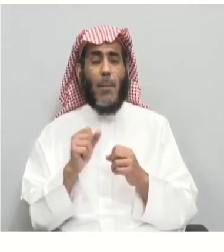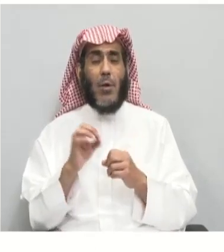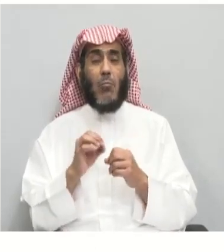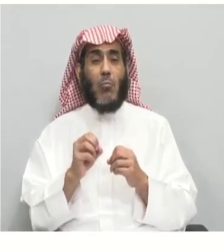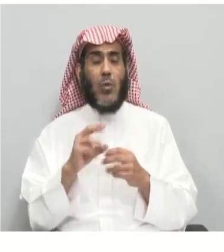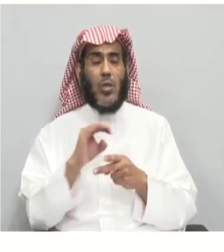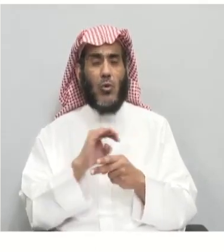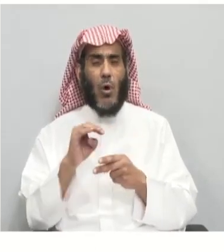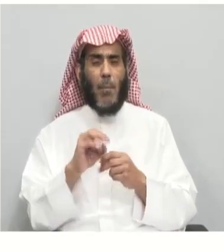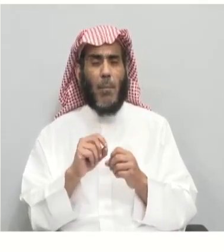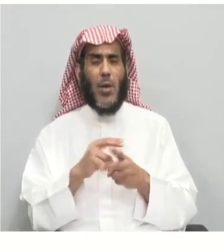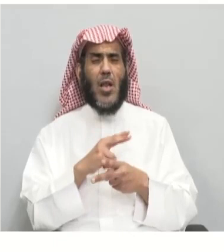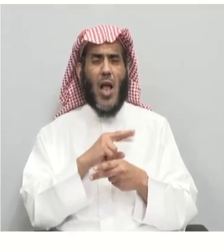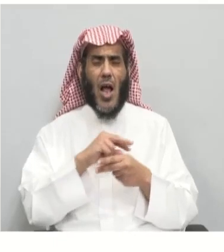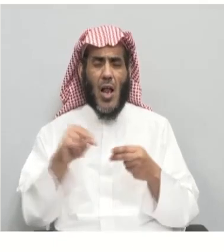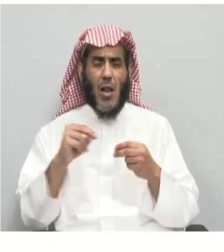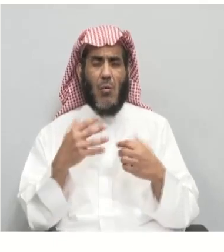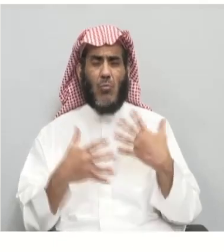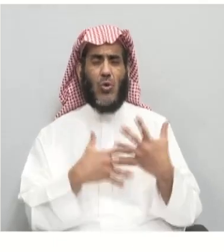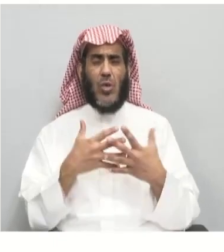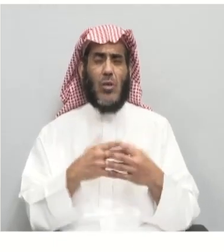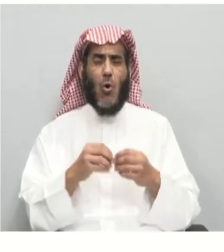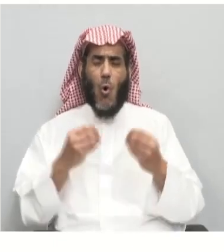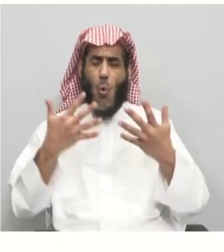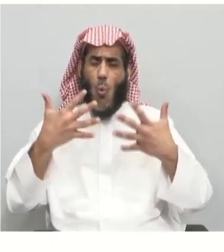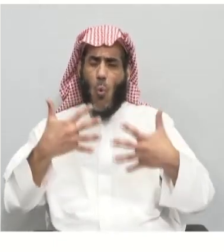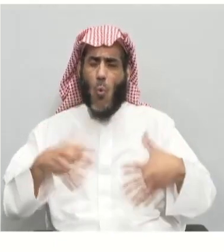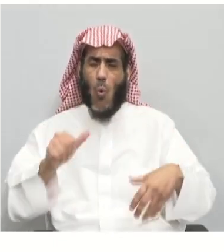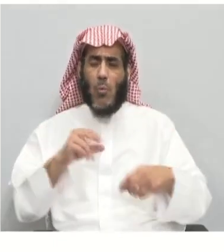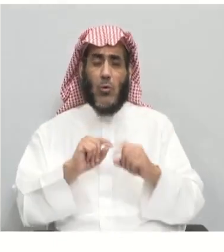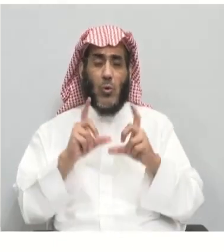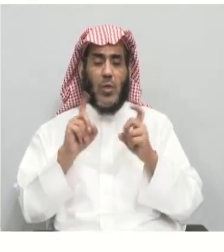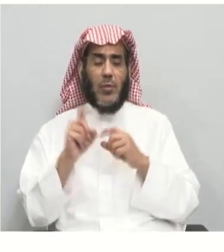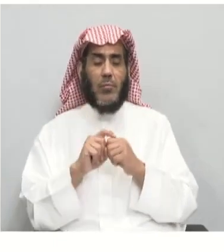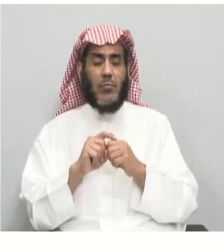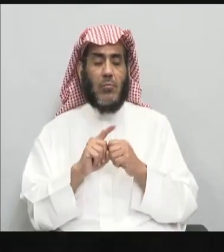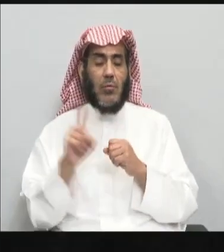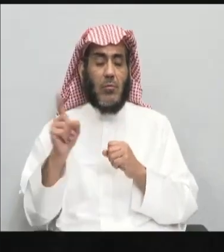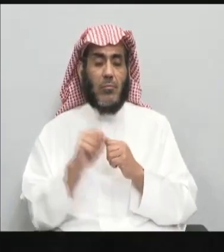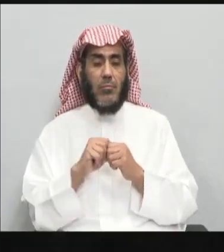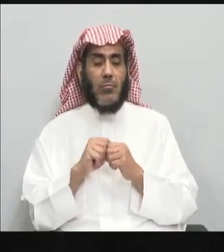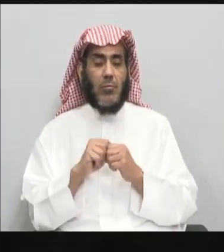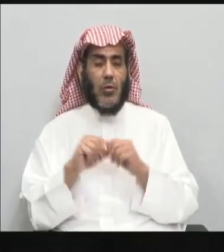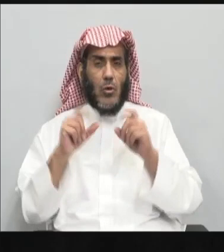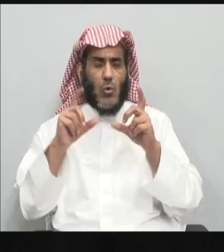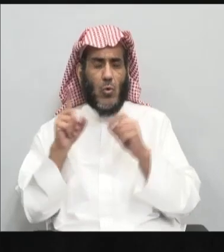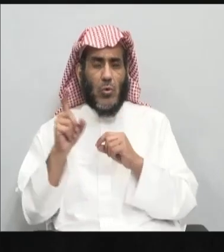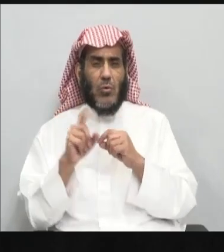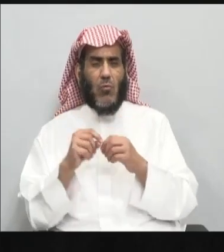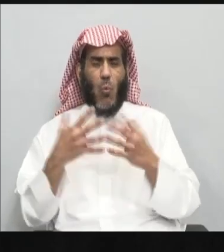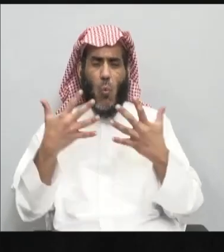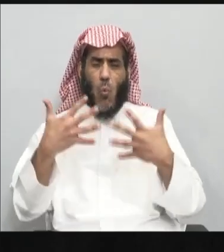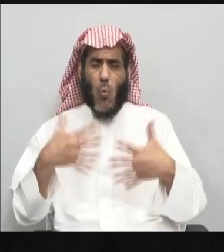من الحلول لمعالجه مشكله الاسراف في الماء بالصور الاتيه هنا لدينا صوره من صور